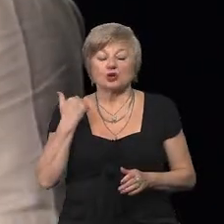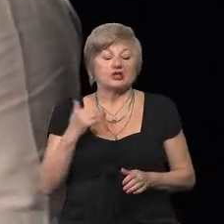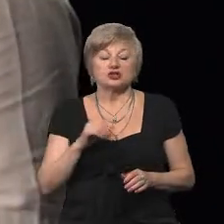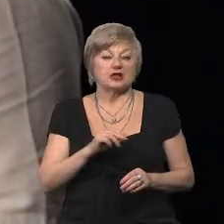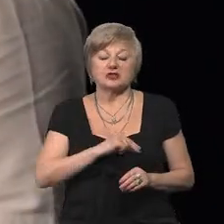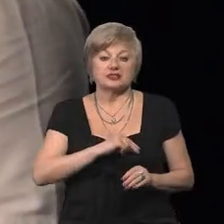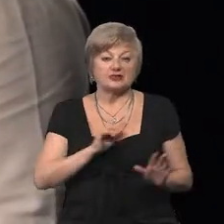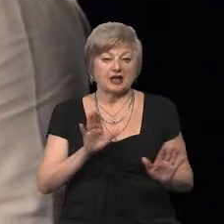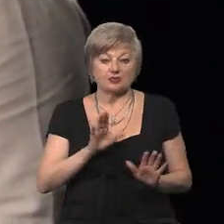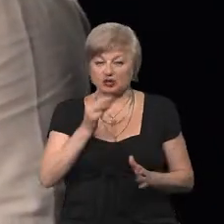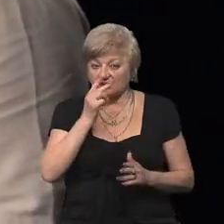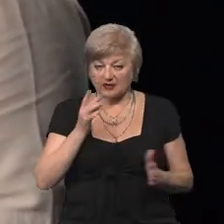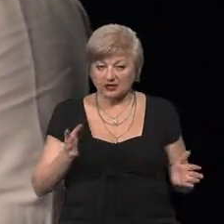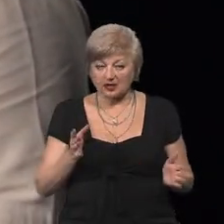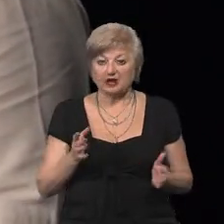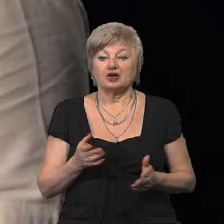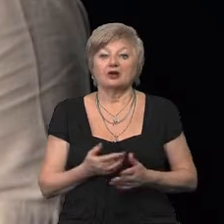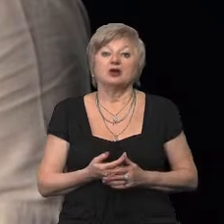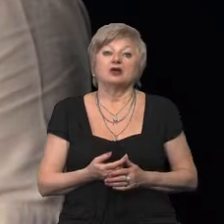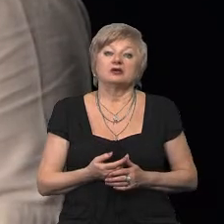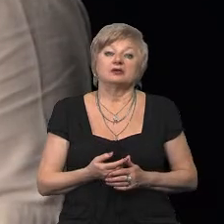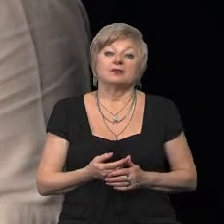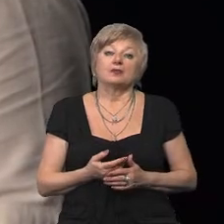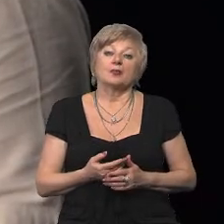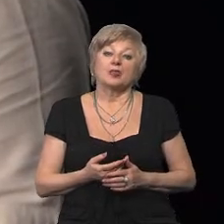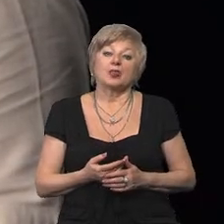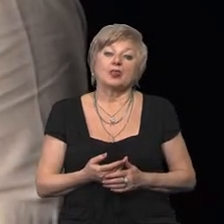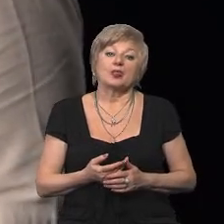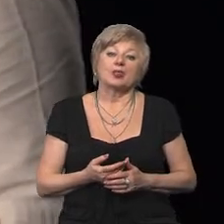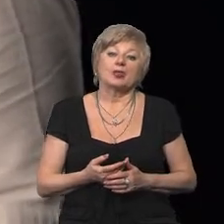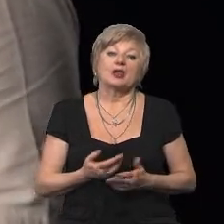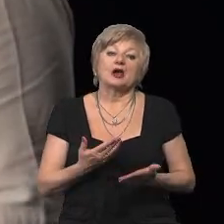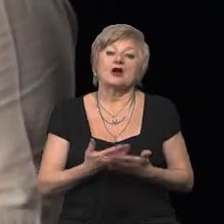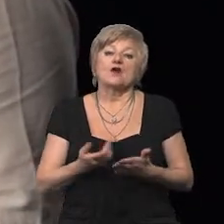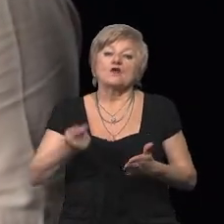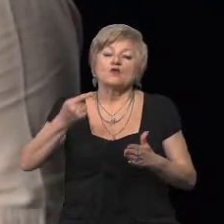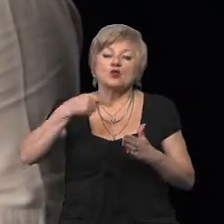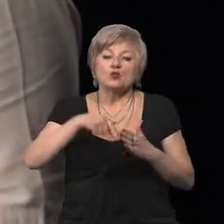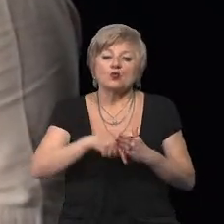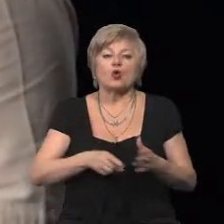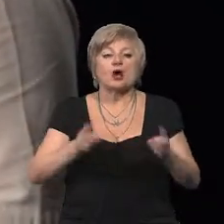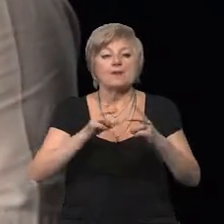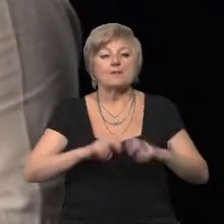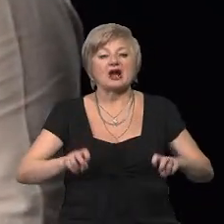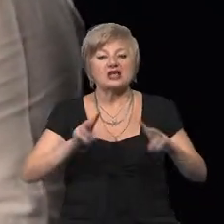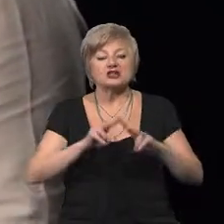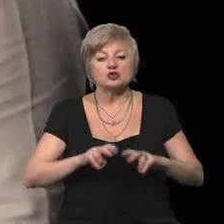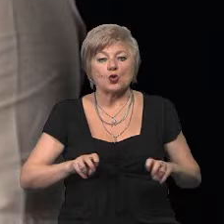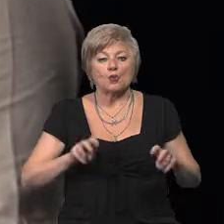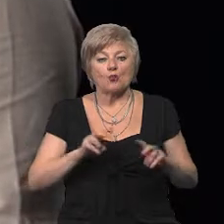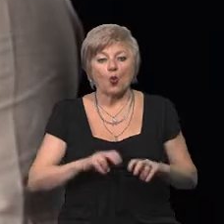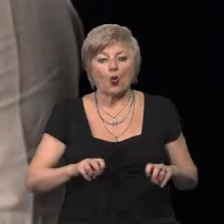кого-то нет опыта работы, скажем так, в таком глубоком разборе, который все-таки